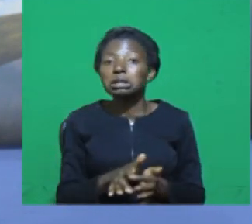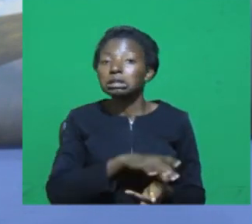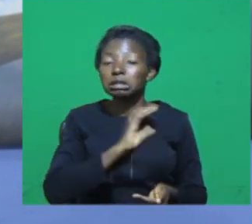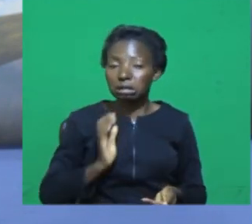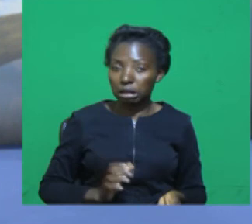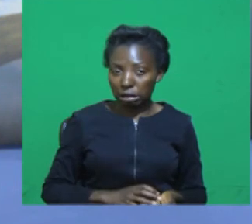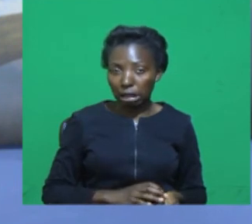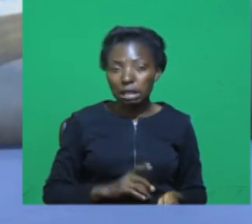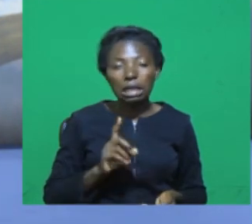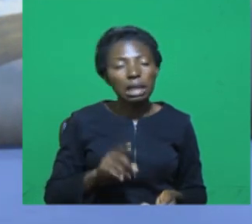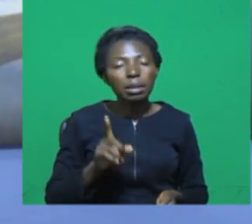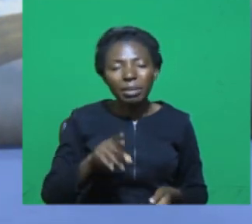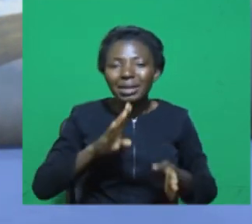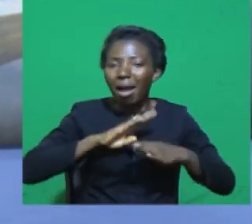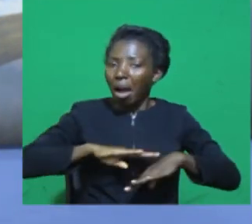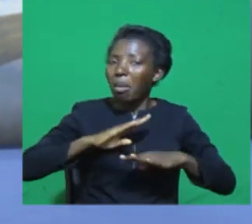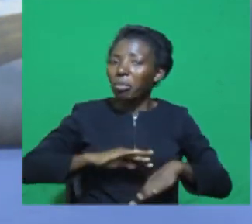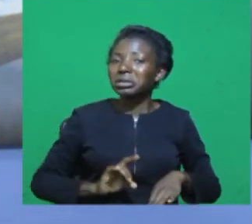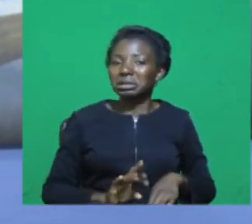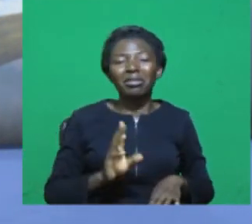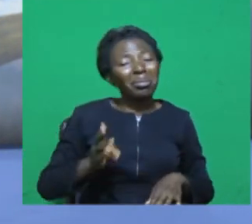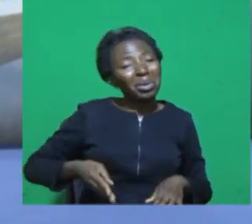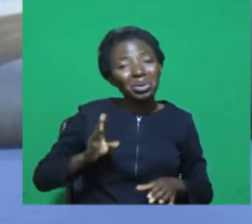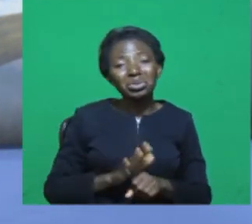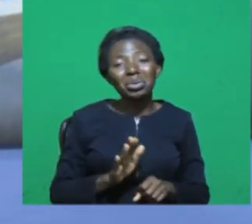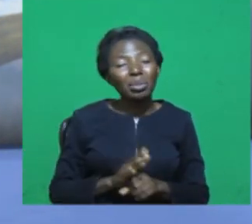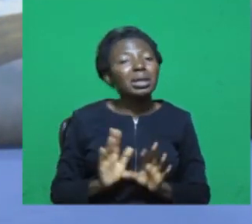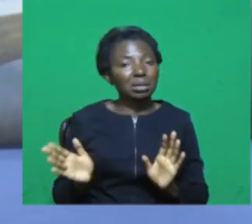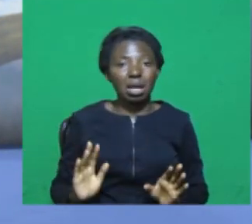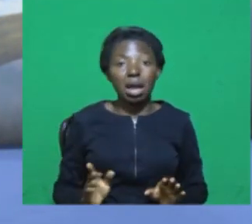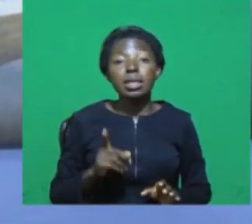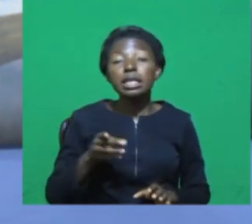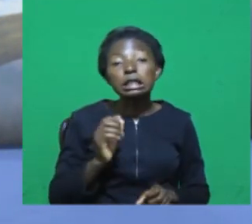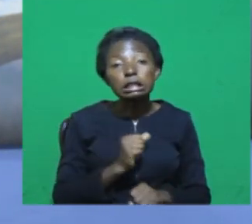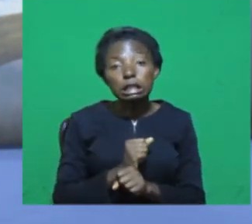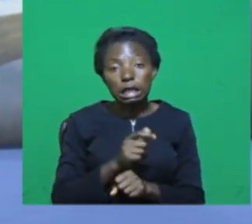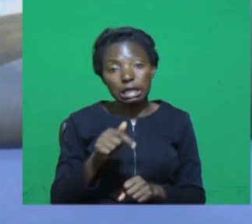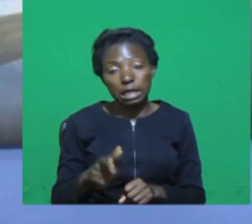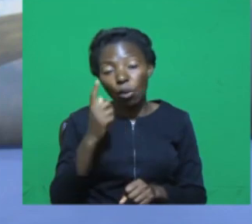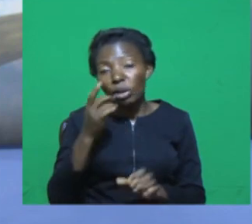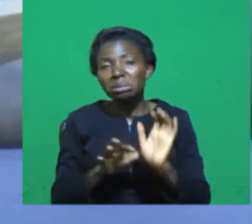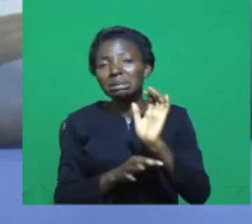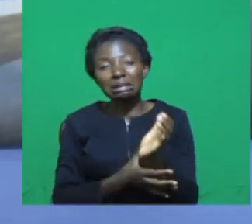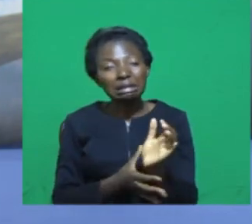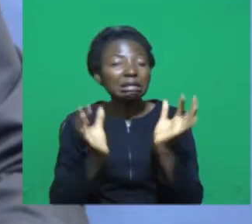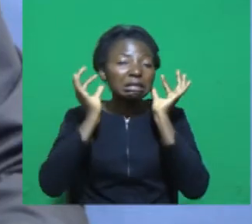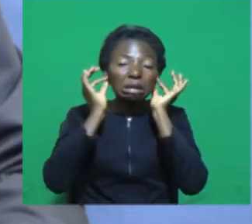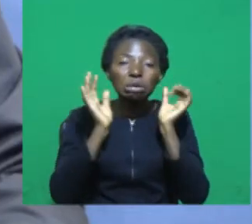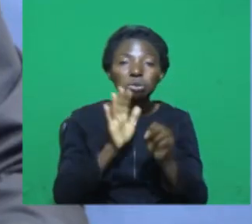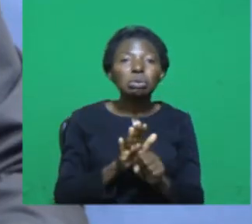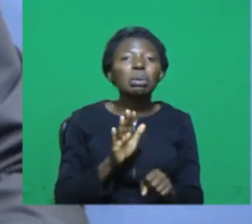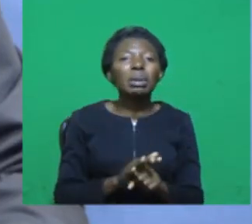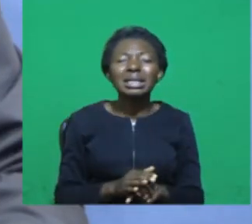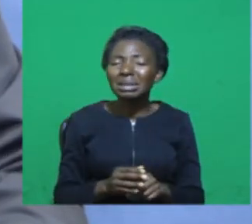Jesu yekuzvideredzera. Dambudziko rimwe riri kubuda mundima umo rine jewelry pastor, kushonga